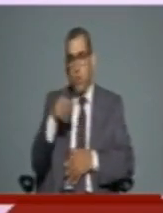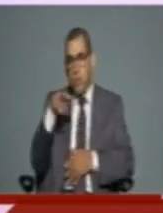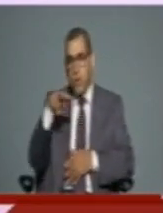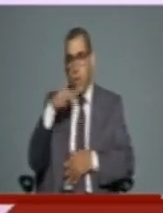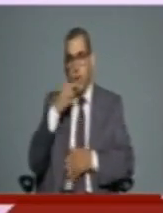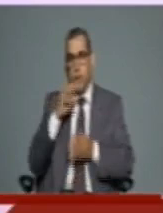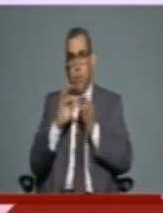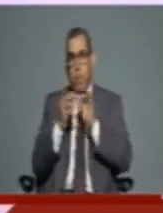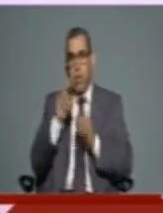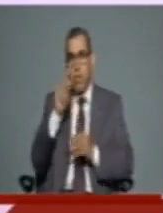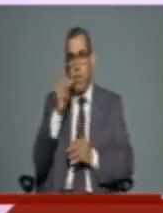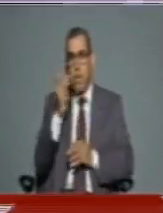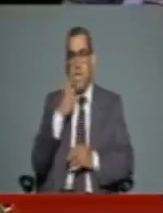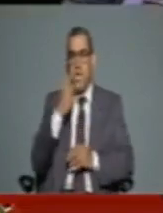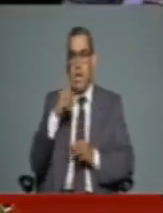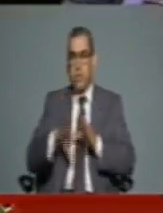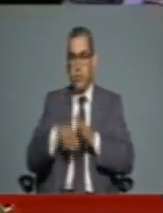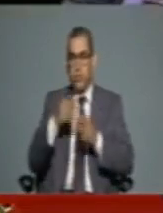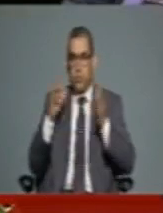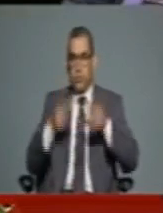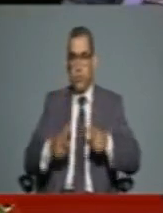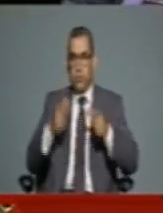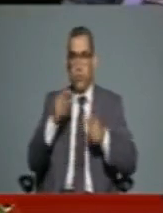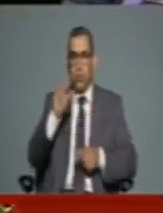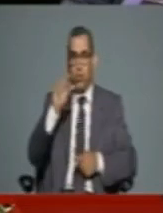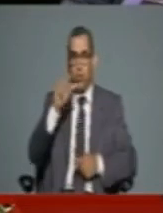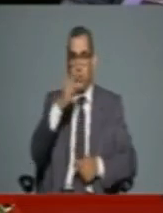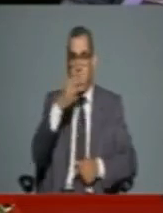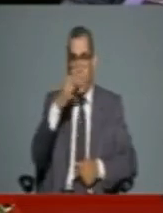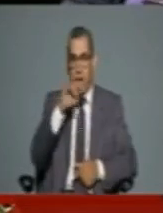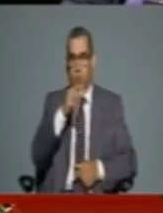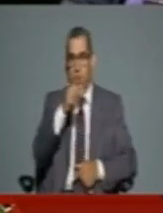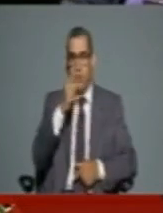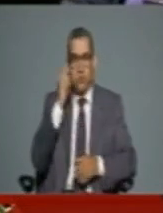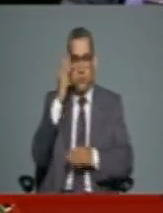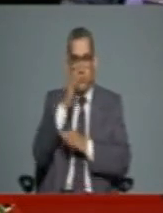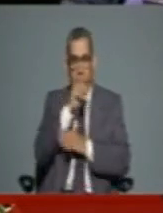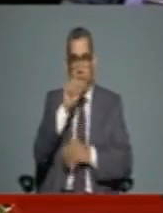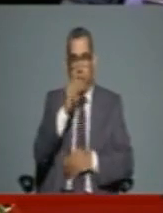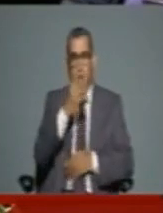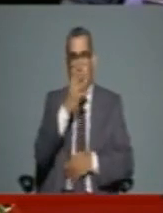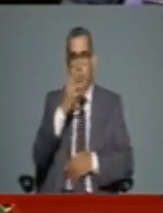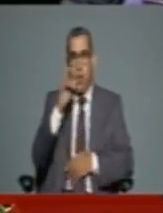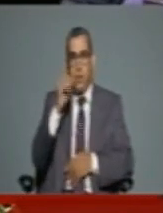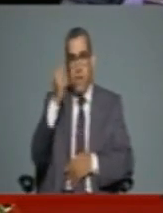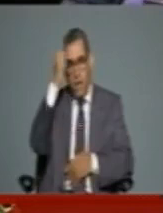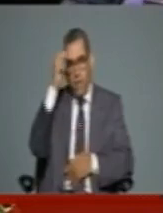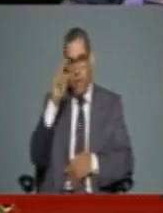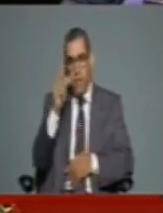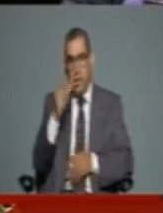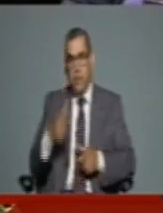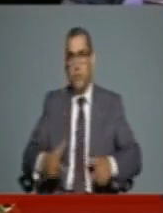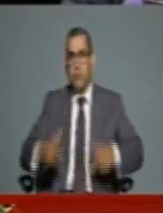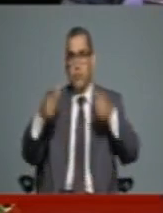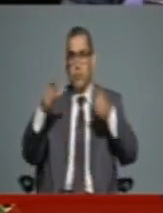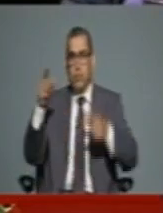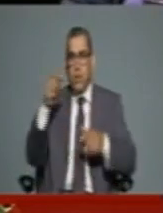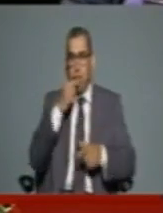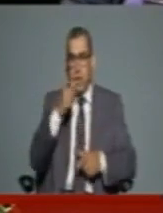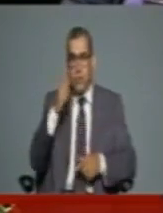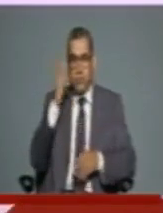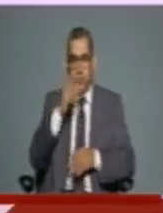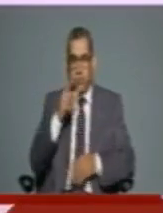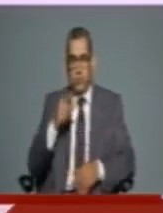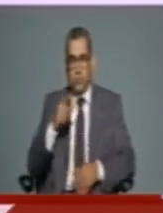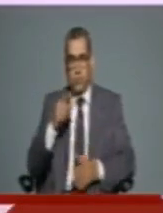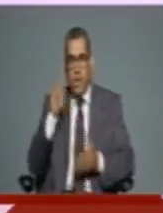4.8 مليون طن تخزين. دكتور علي، اتفضل. انت حاطط ال 450 ألف طن صوامع اللي في الدلتا الجديدة؟